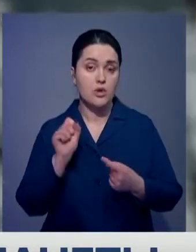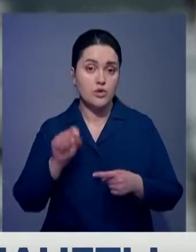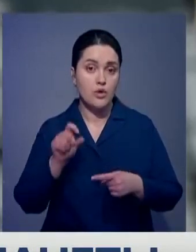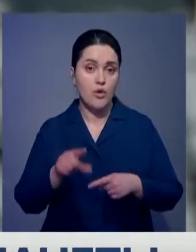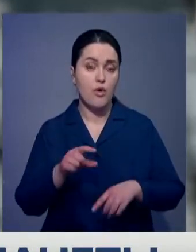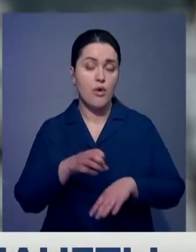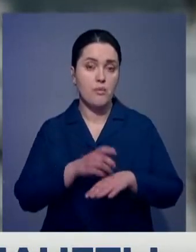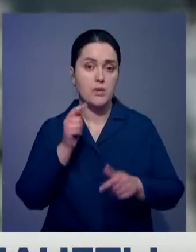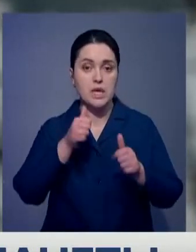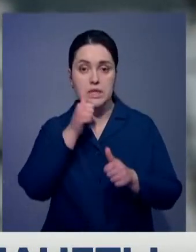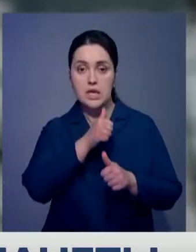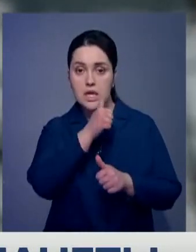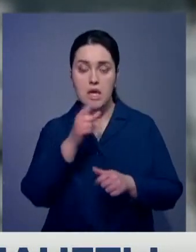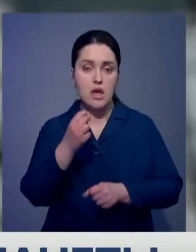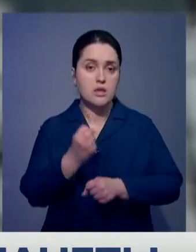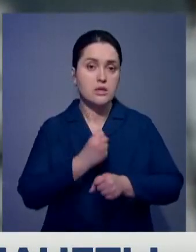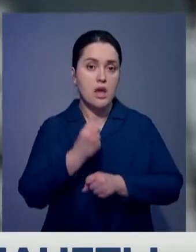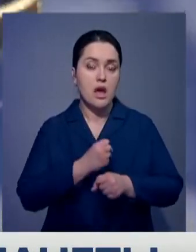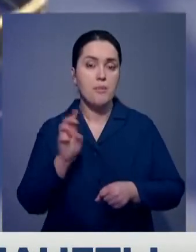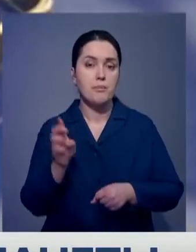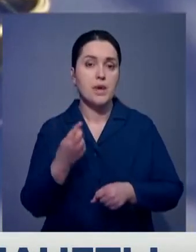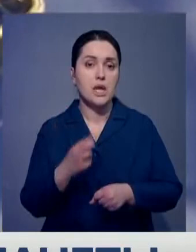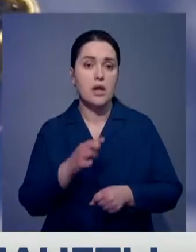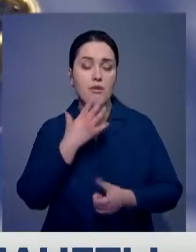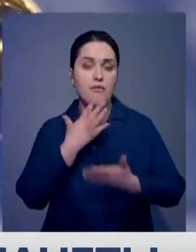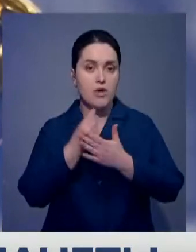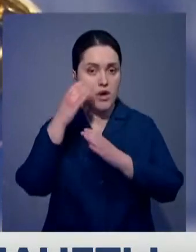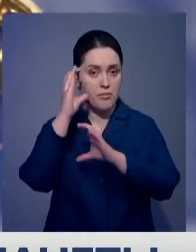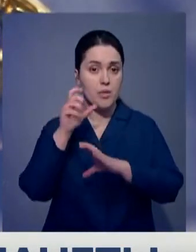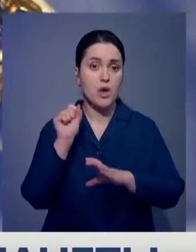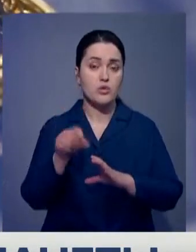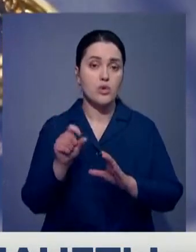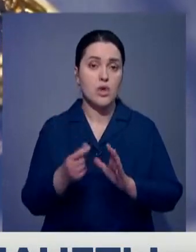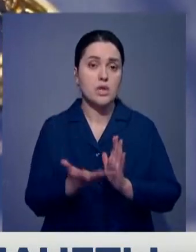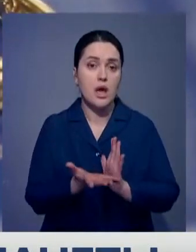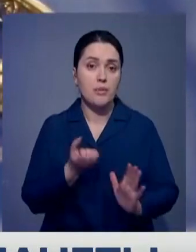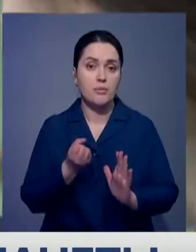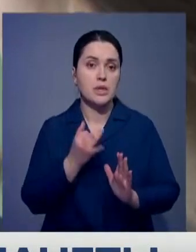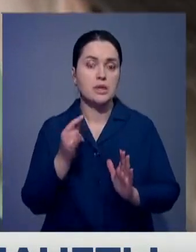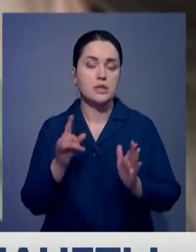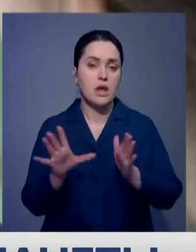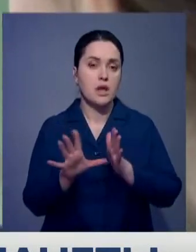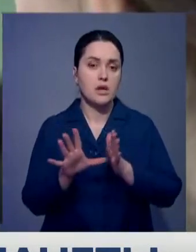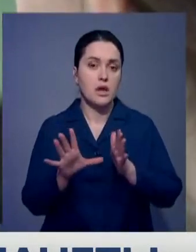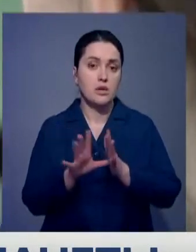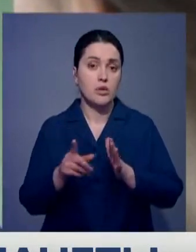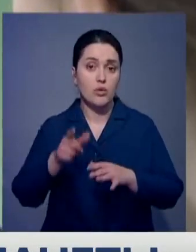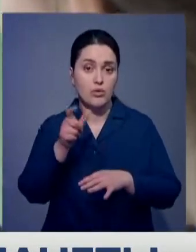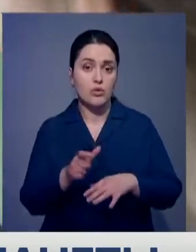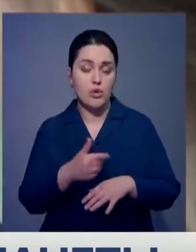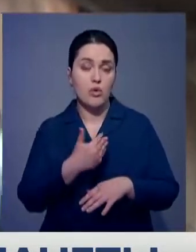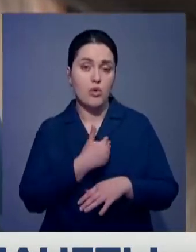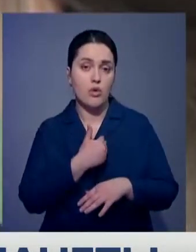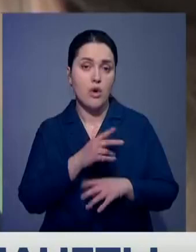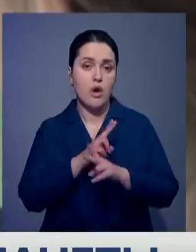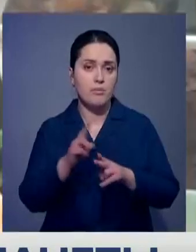секретом. Бриллианты выращены в лаборатории, а золото добыто из утилизированной электроники. И именно это интересует клиентов, которые хотят